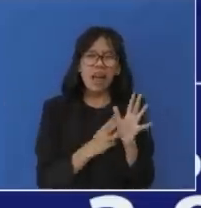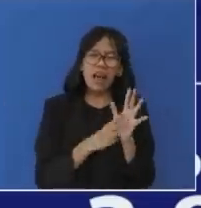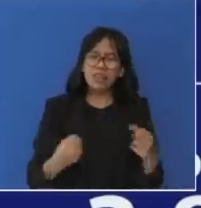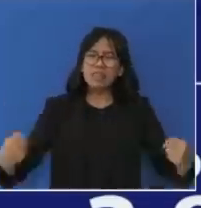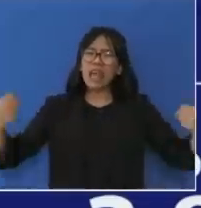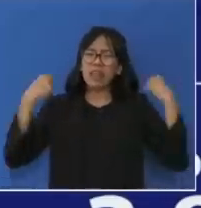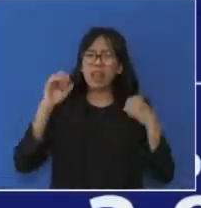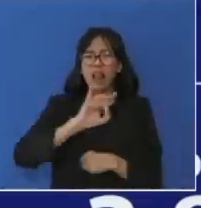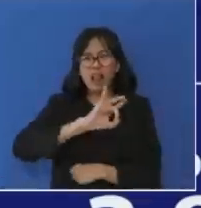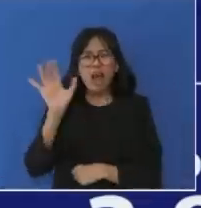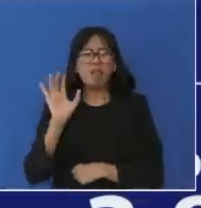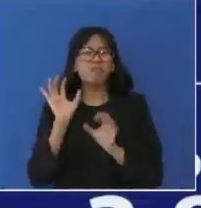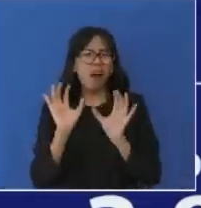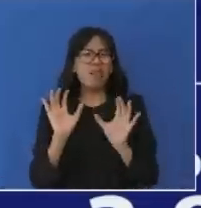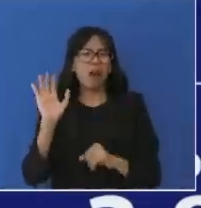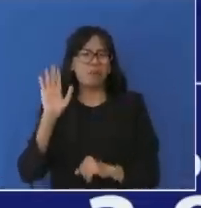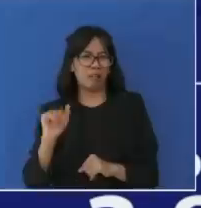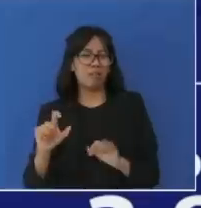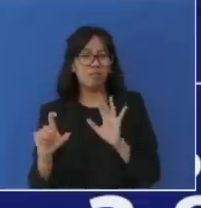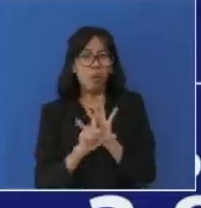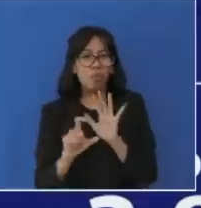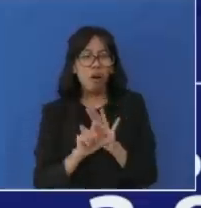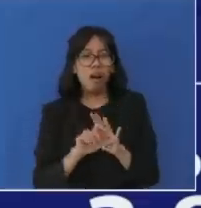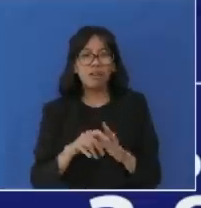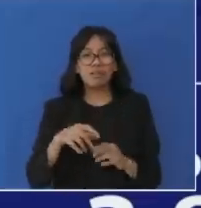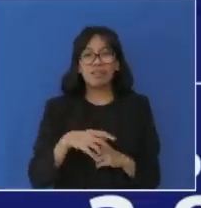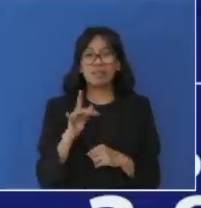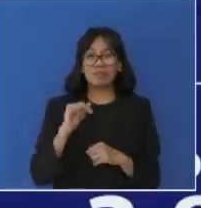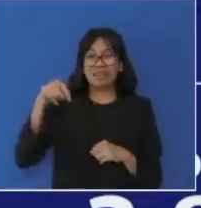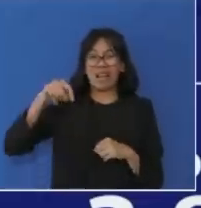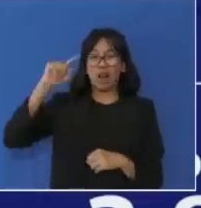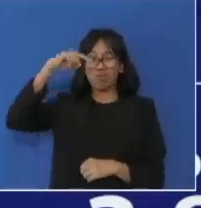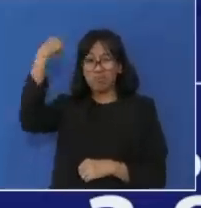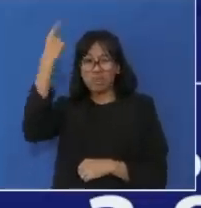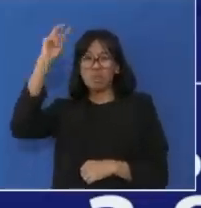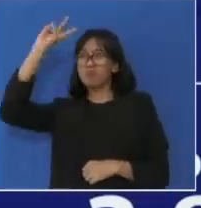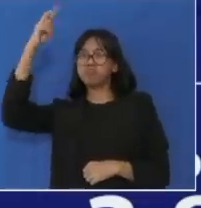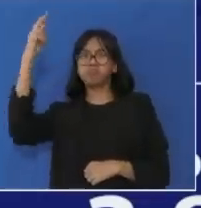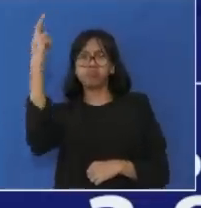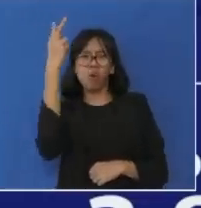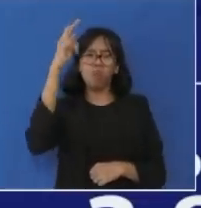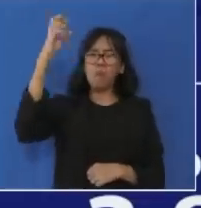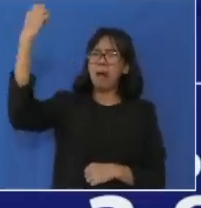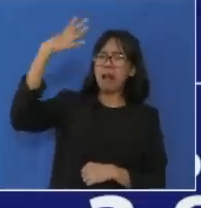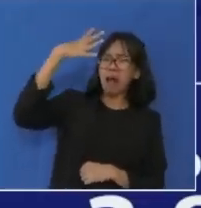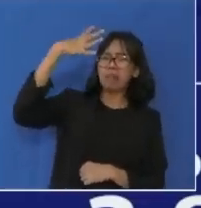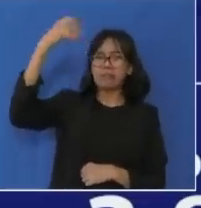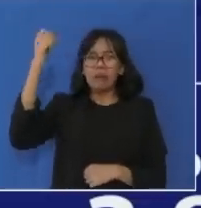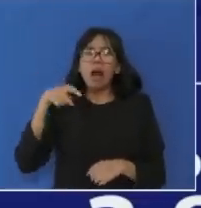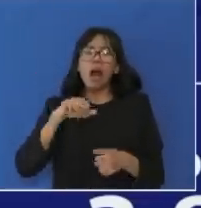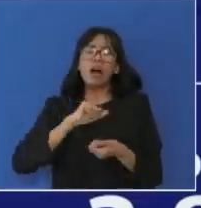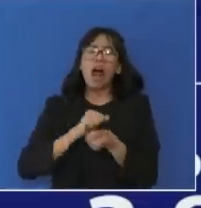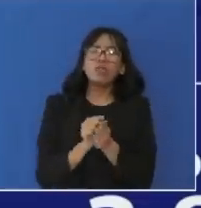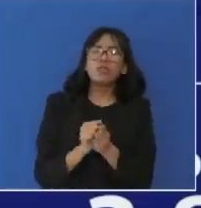masalah kesehatan yang lain diantaranya Pada musim pancaroba ini Hai kasus demam